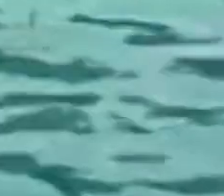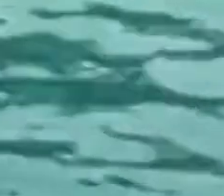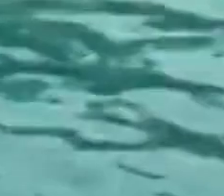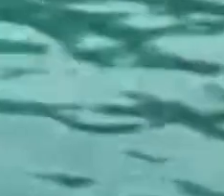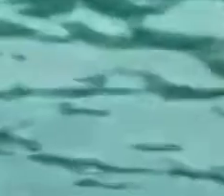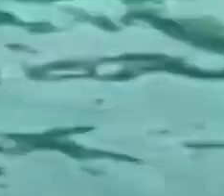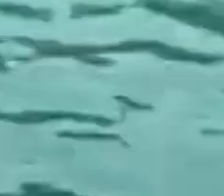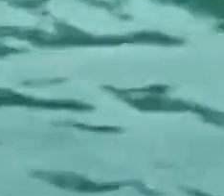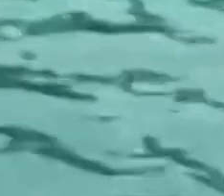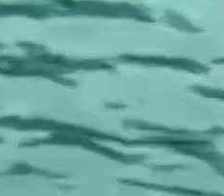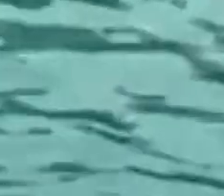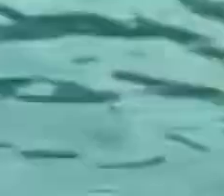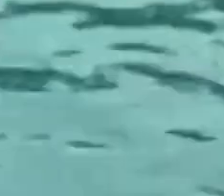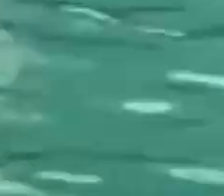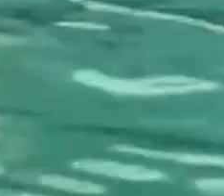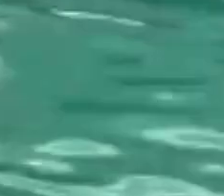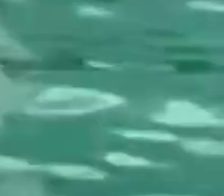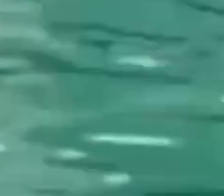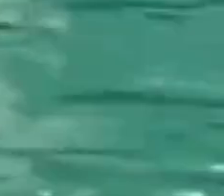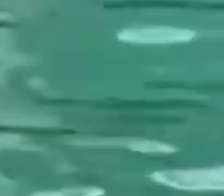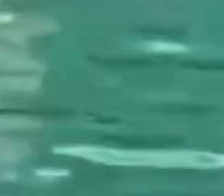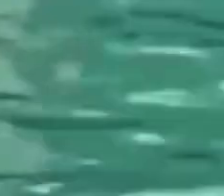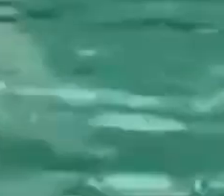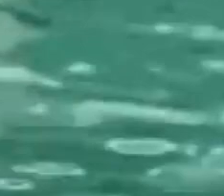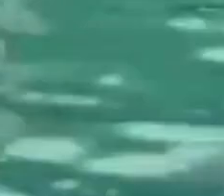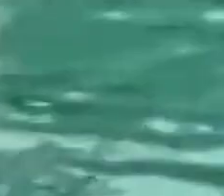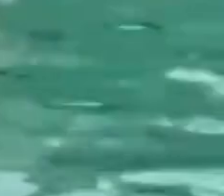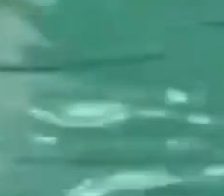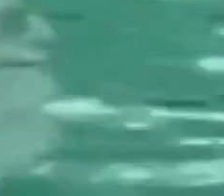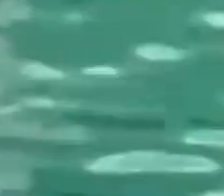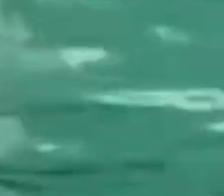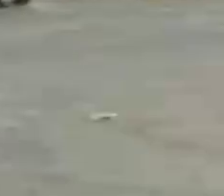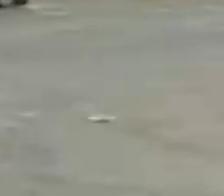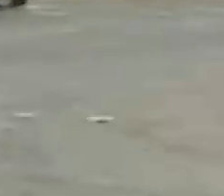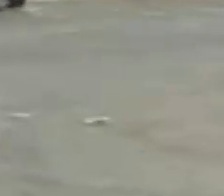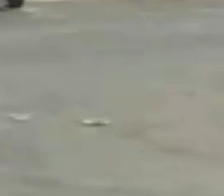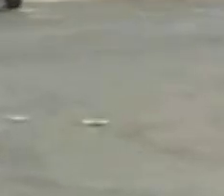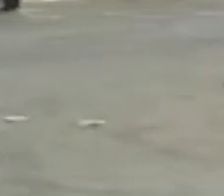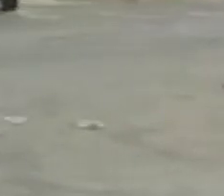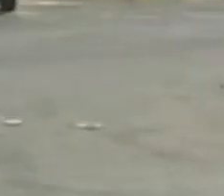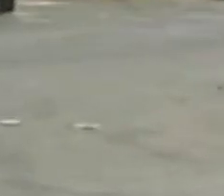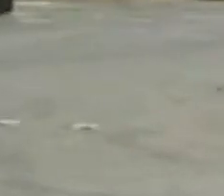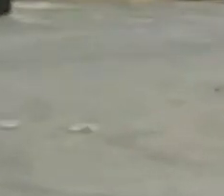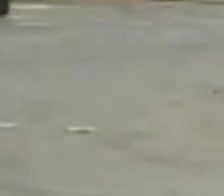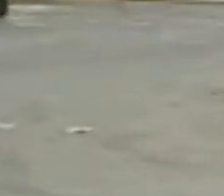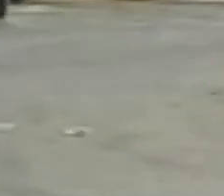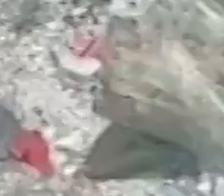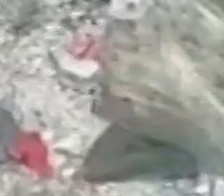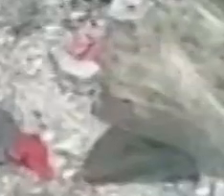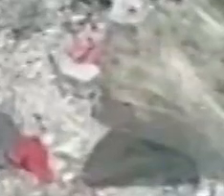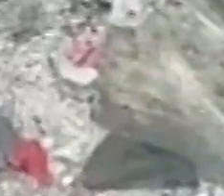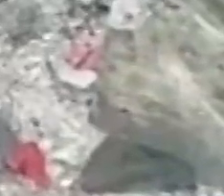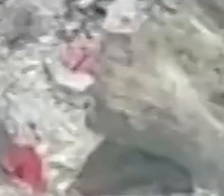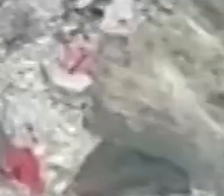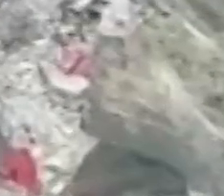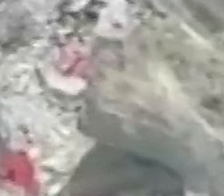Sejumlah petugas berusaha mengangkat muatan truk yang tenggelam agar tidak mencemari laut. Sebelum terjun ke laut, truk juga sempat